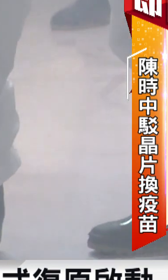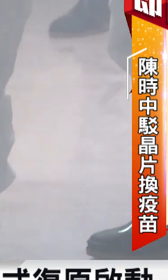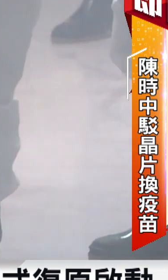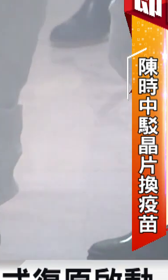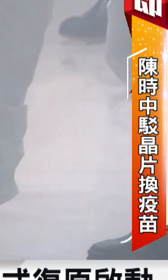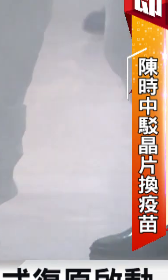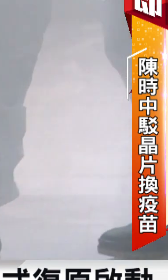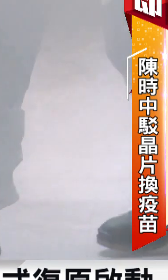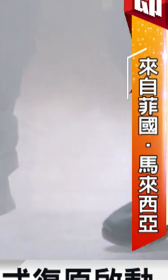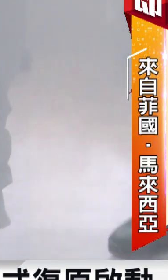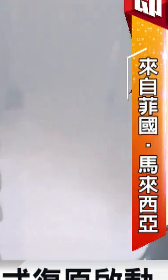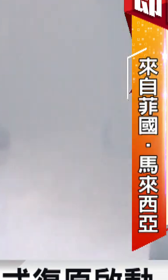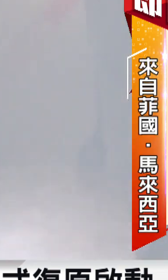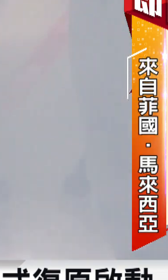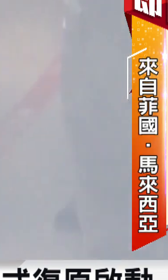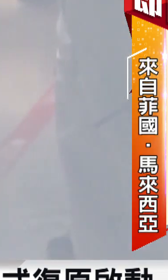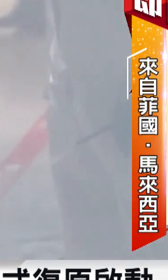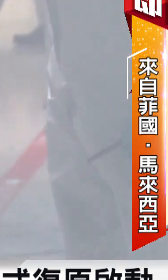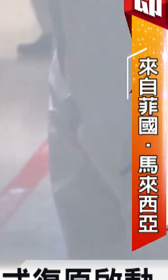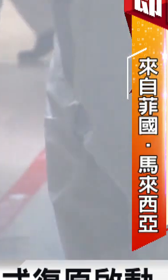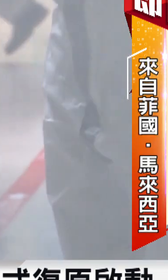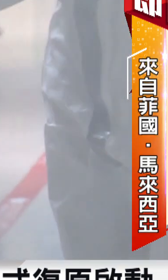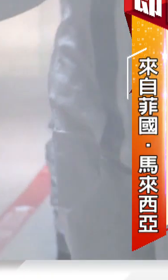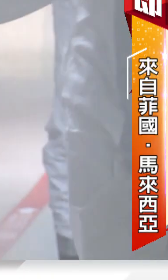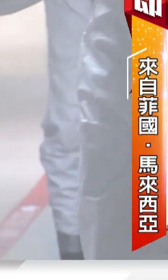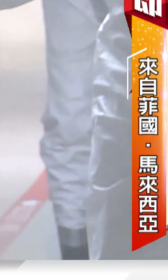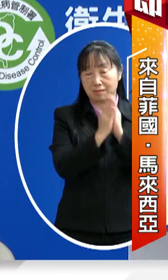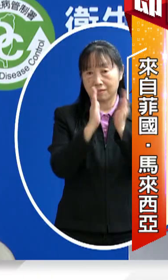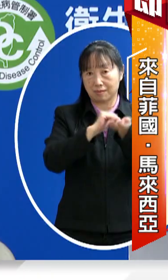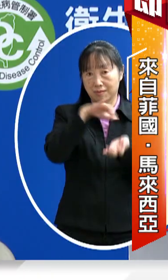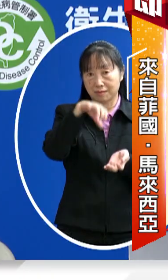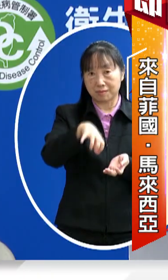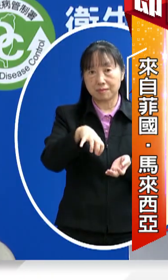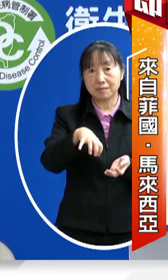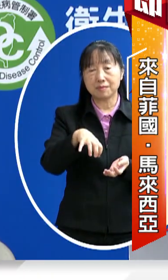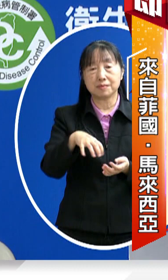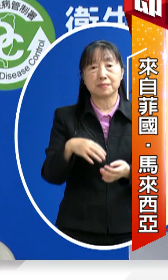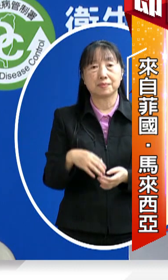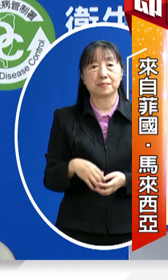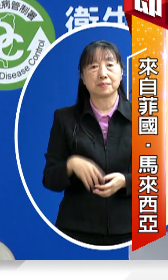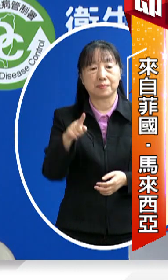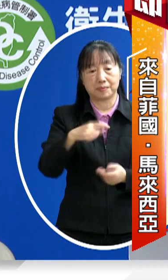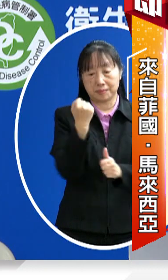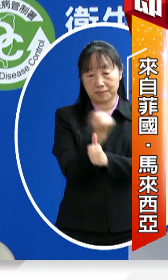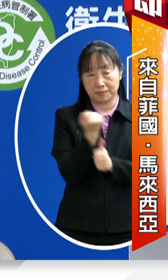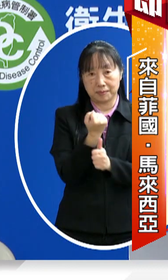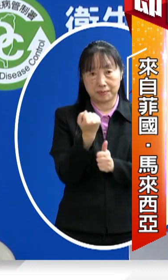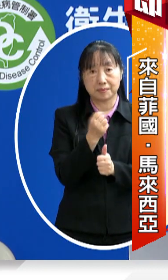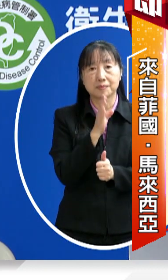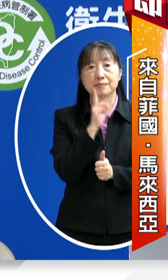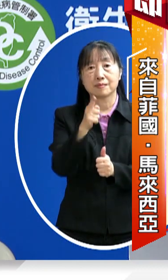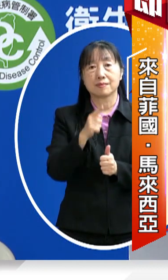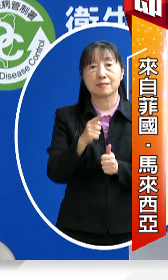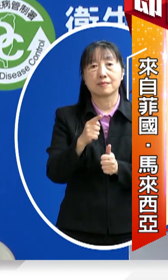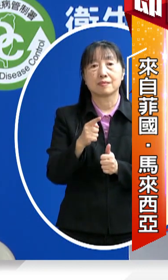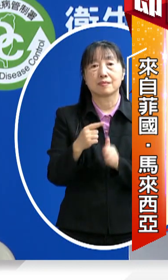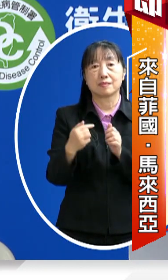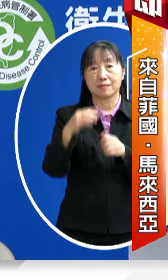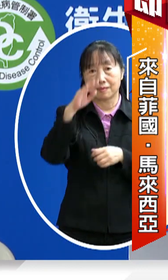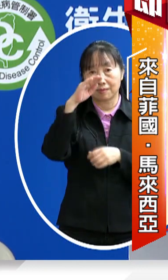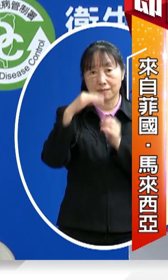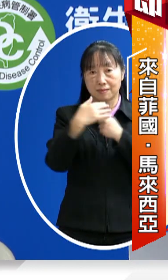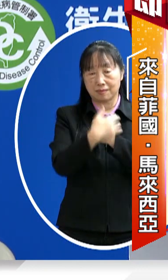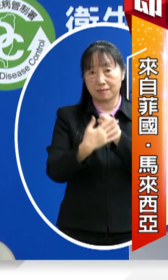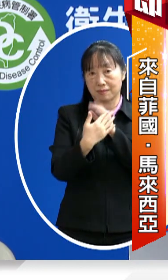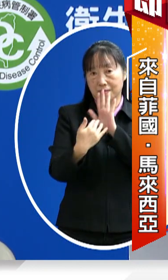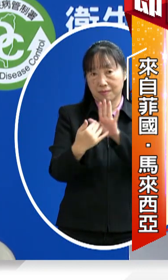院将采逐步开放模式。 布桃目前的整体的一个感控跟它的一个防疫作为应该